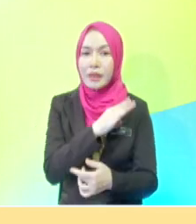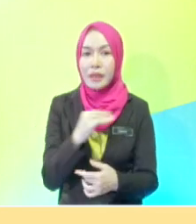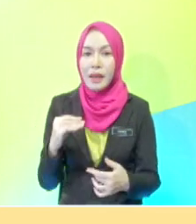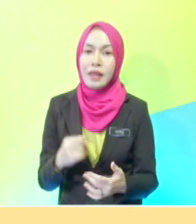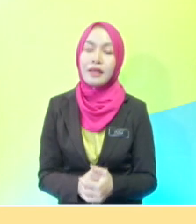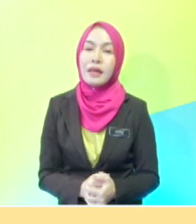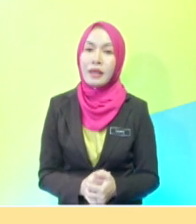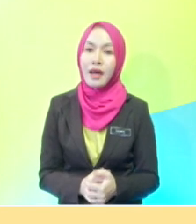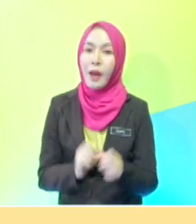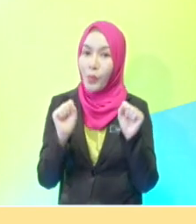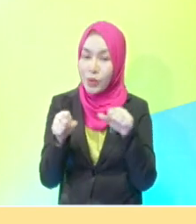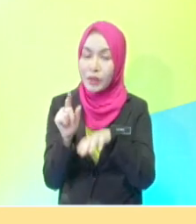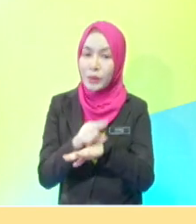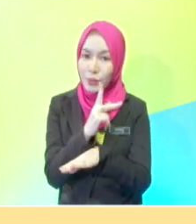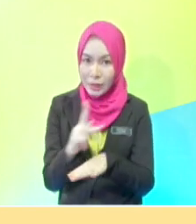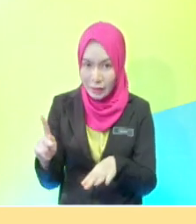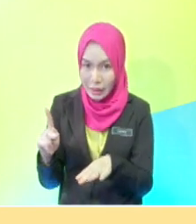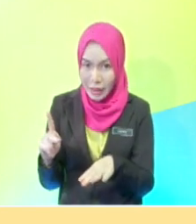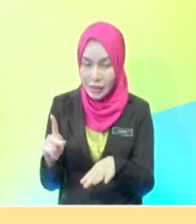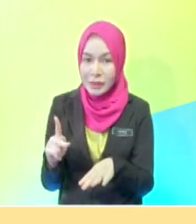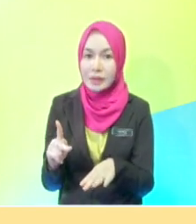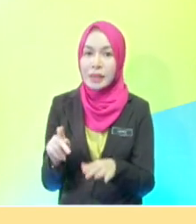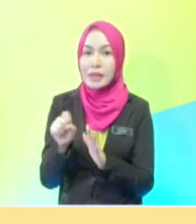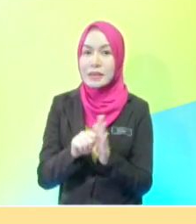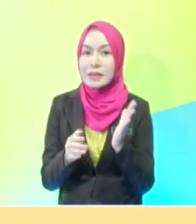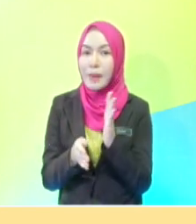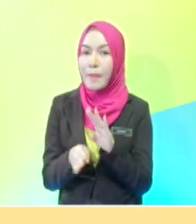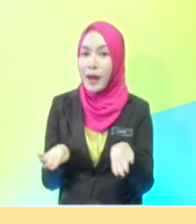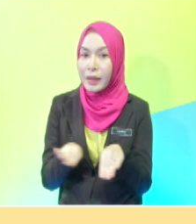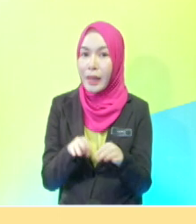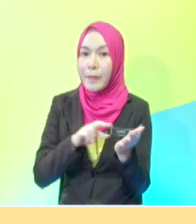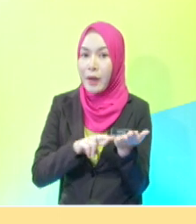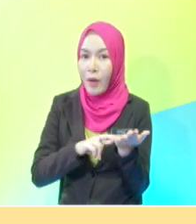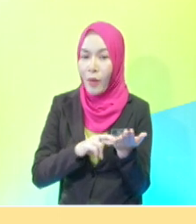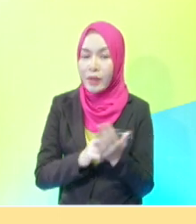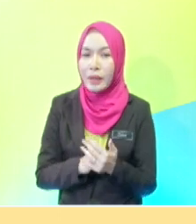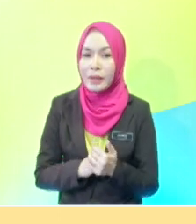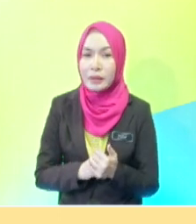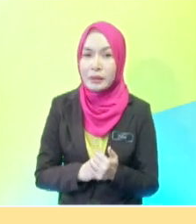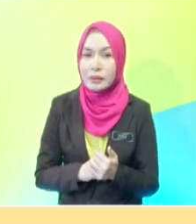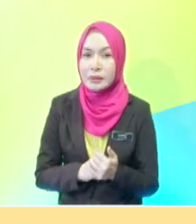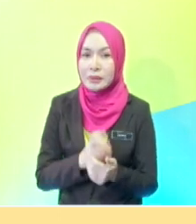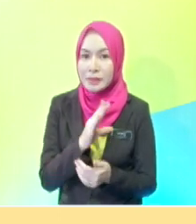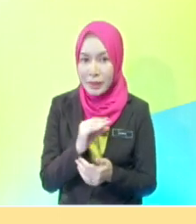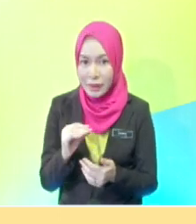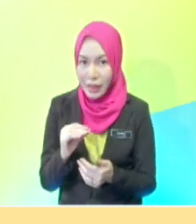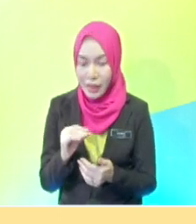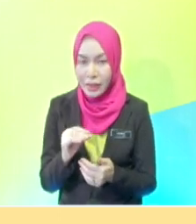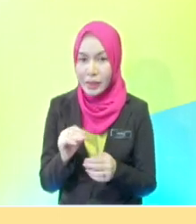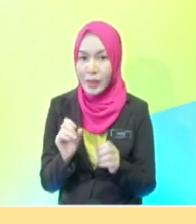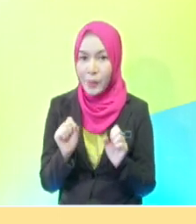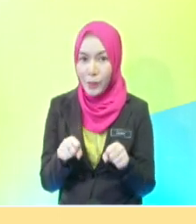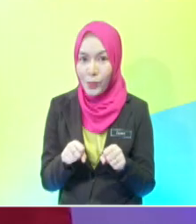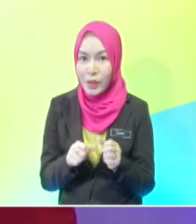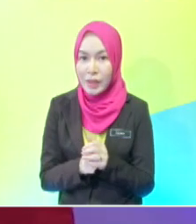dan kemudian boleh bertoleransi dengan logam berat dan terakhir dirintang terhadap serangan